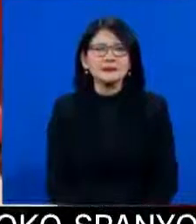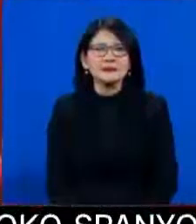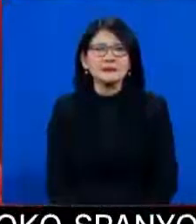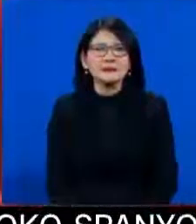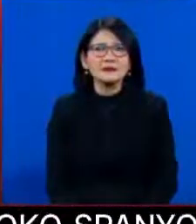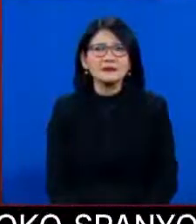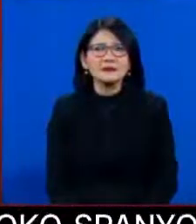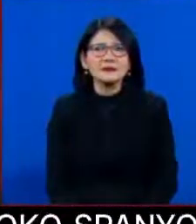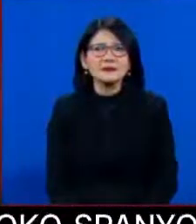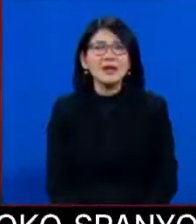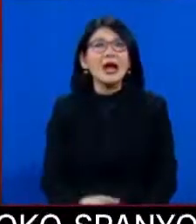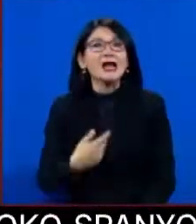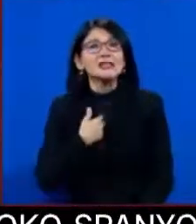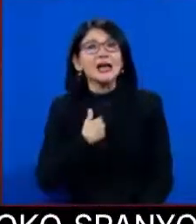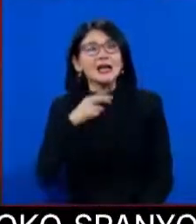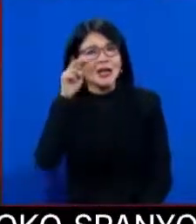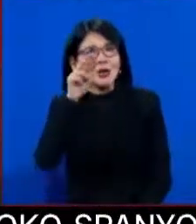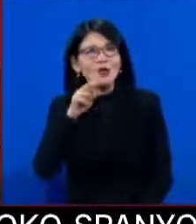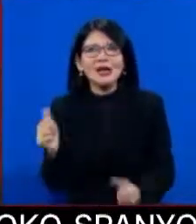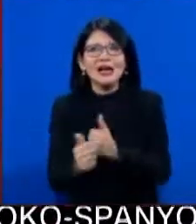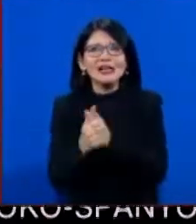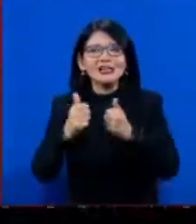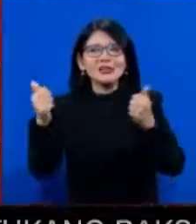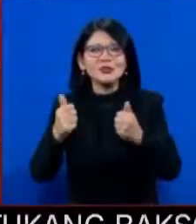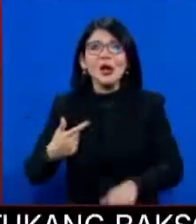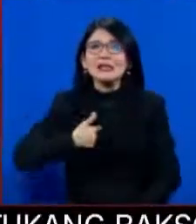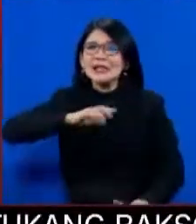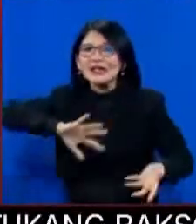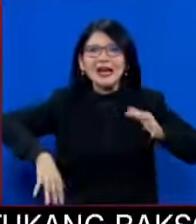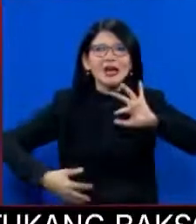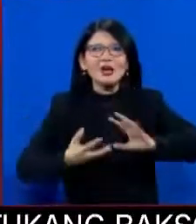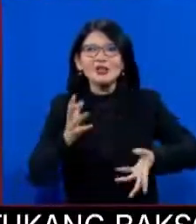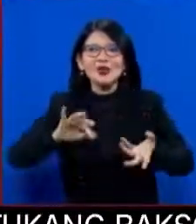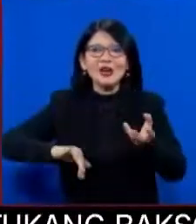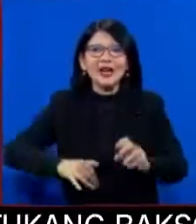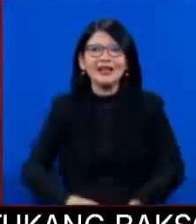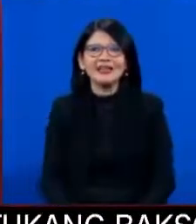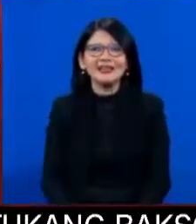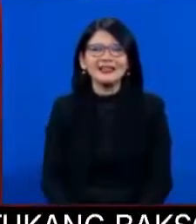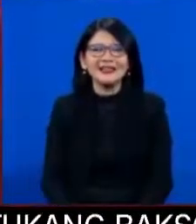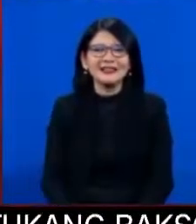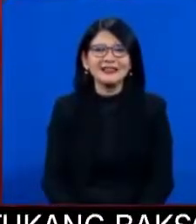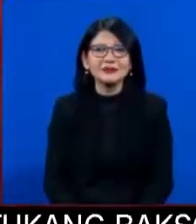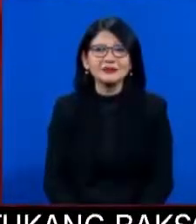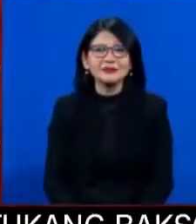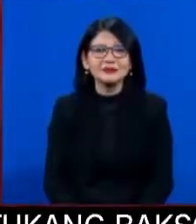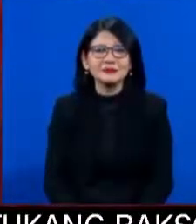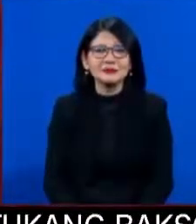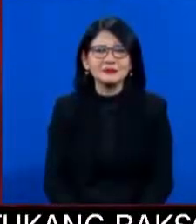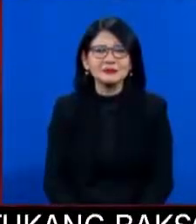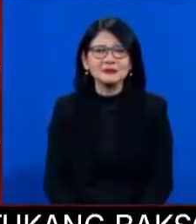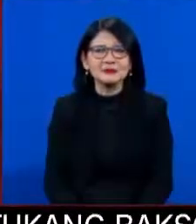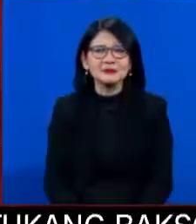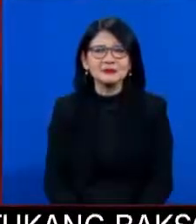Nonton, seru banget, hebat, sampai joget-joget saya. Tapi nggak ada kamera untuk videoin kita joget-joget. Paling suka tadi